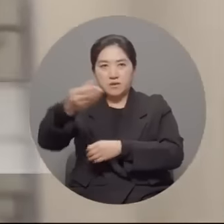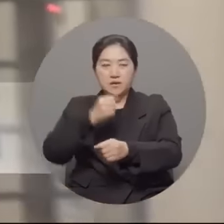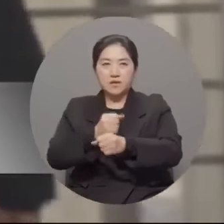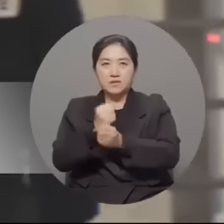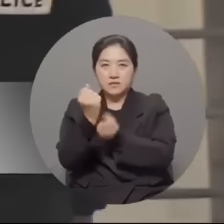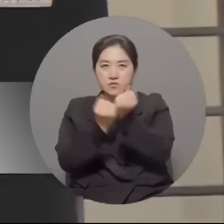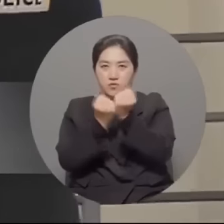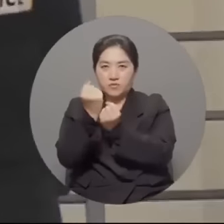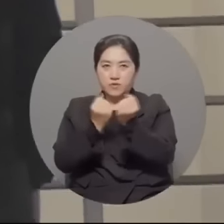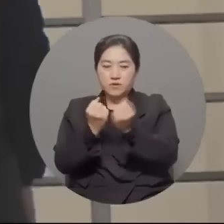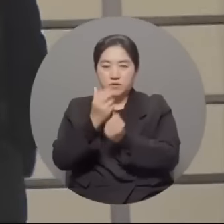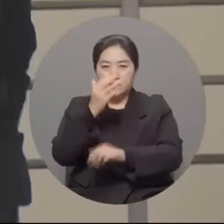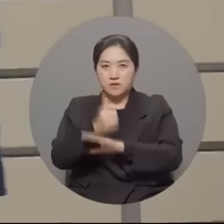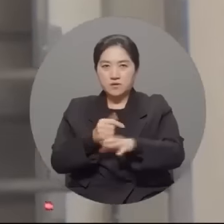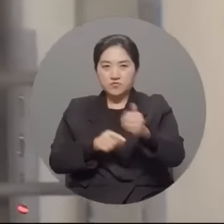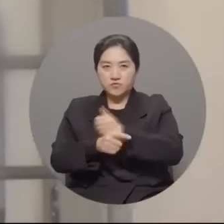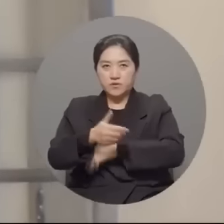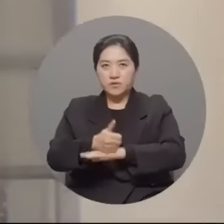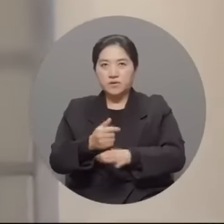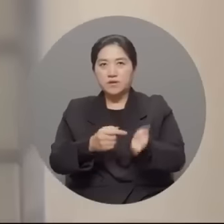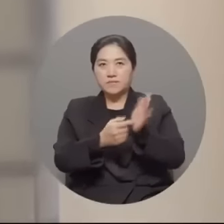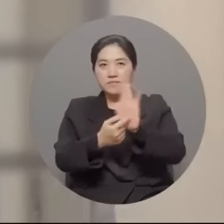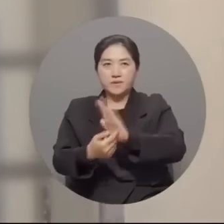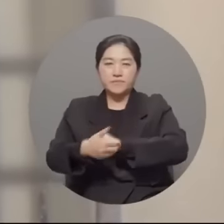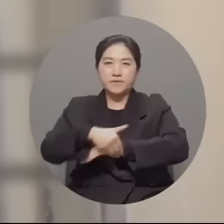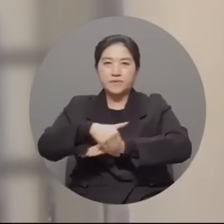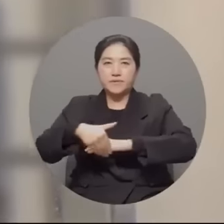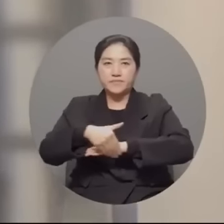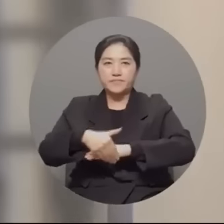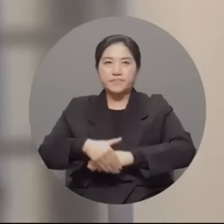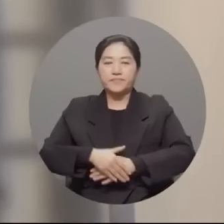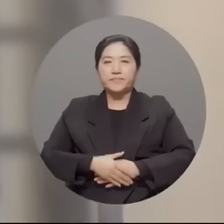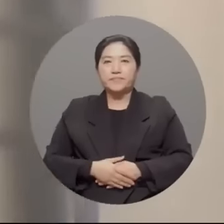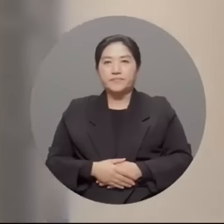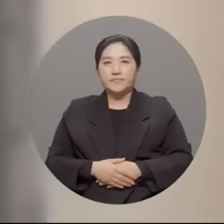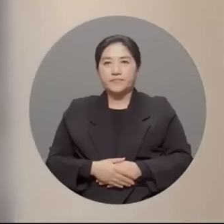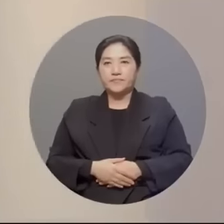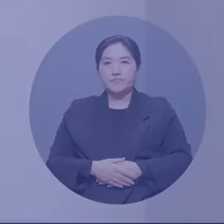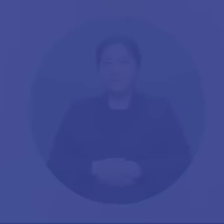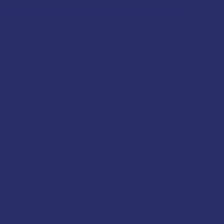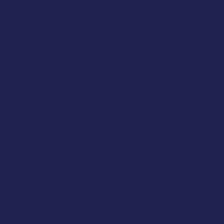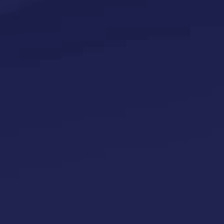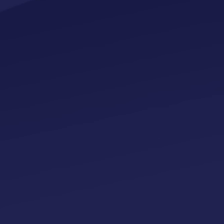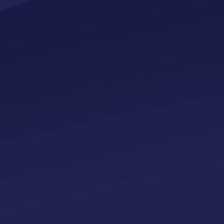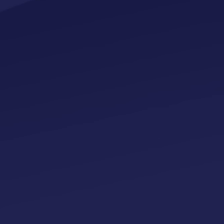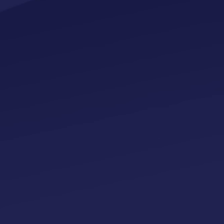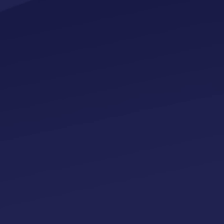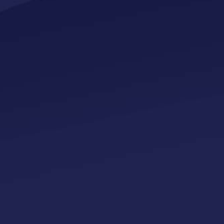브리핑을 통해 최종 수사 결과를 발표할 예정입니다. MBC 뉴스 김윤아입니다.